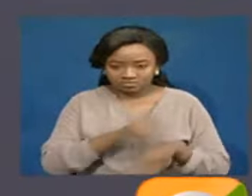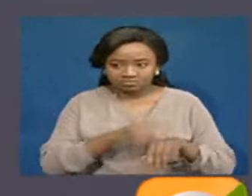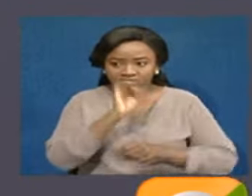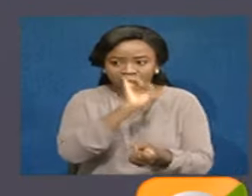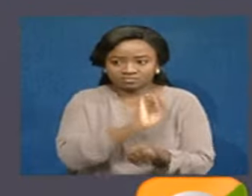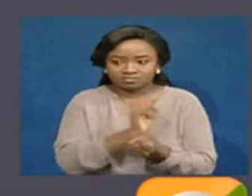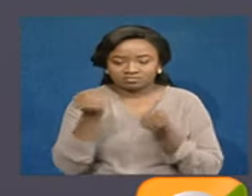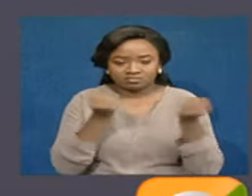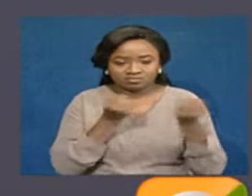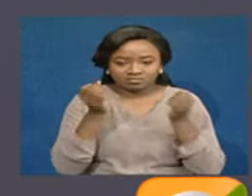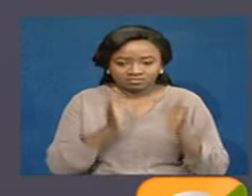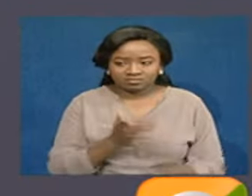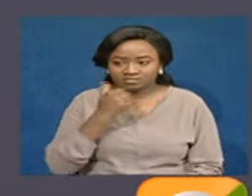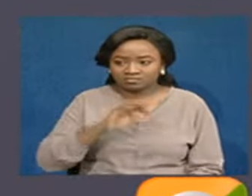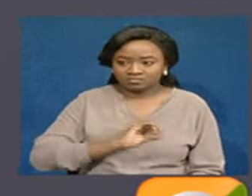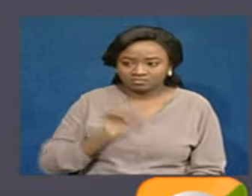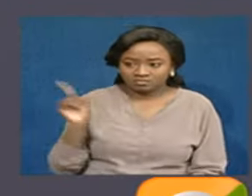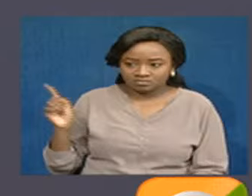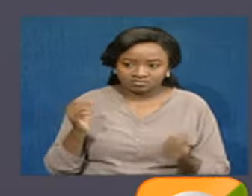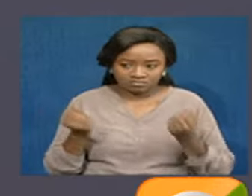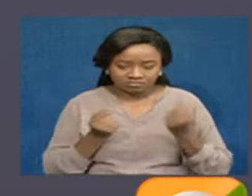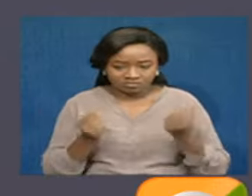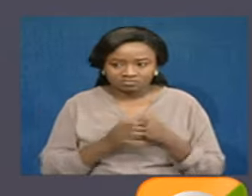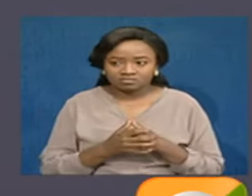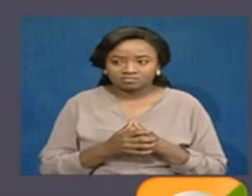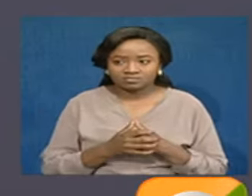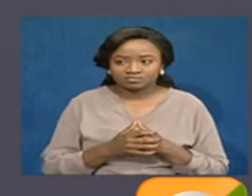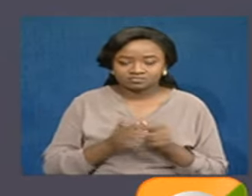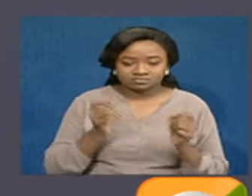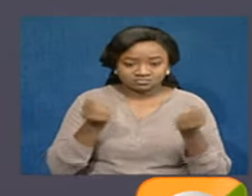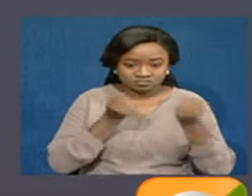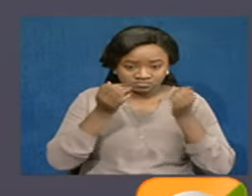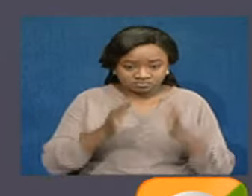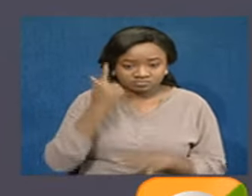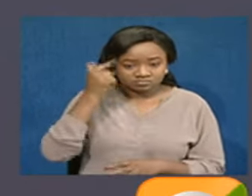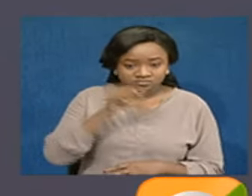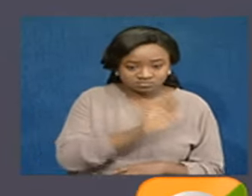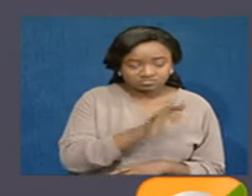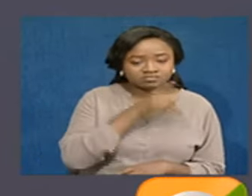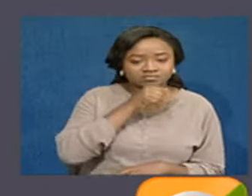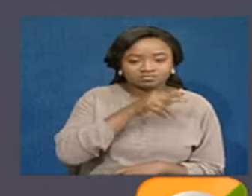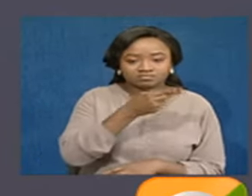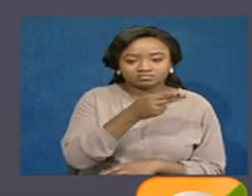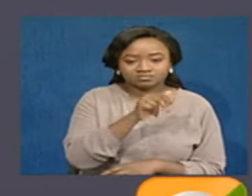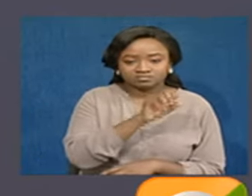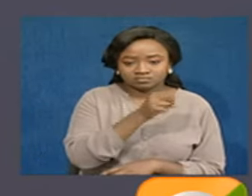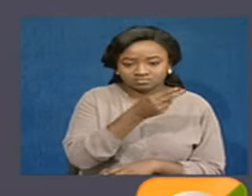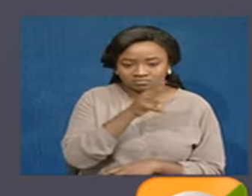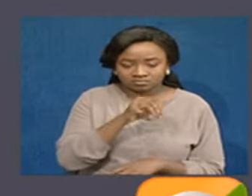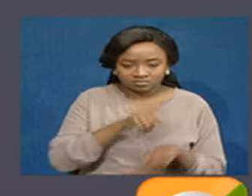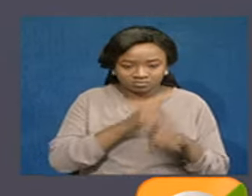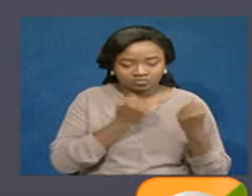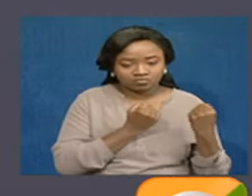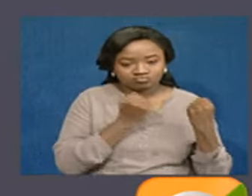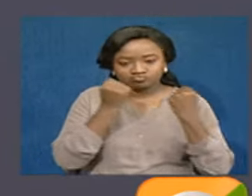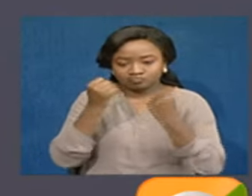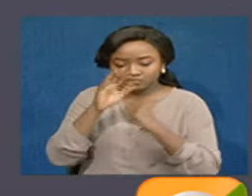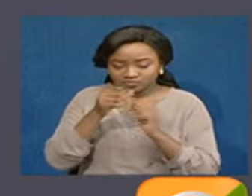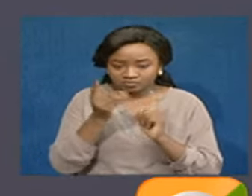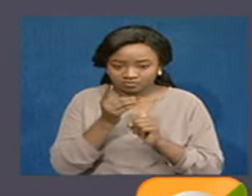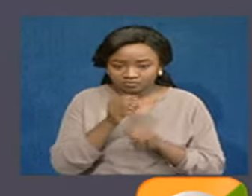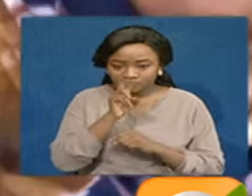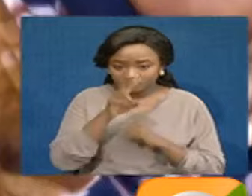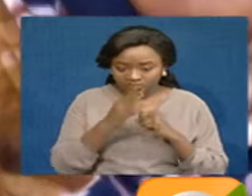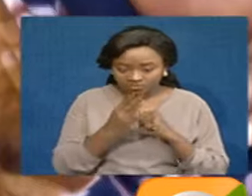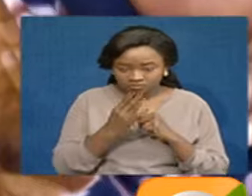dereva aliyekuwa na gari hili na ambalo anasemekana alikuwa dereva wa Hashim katika kipindi hicho kuanzia tarehe 24